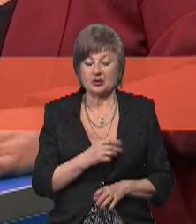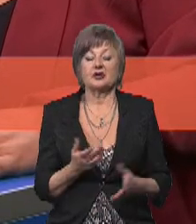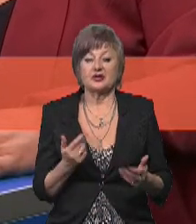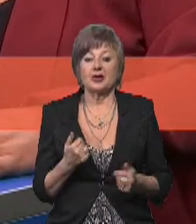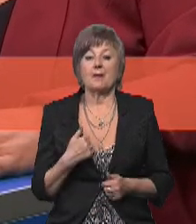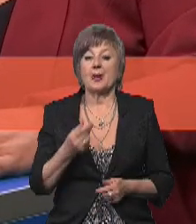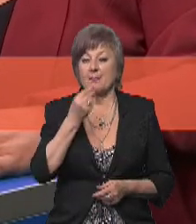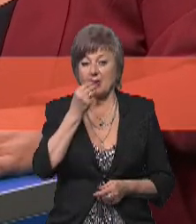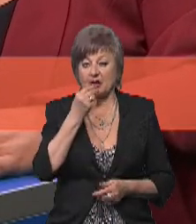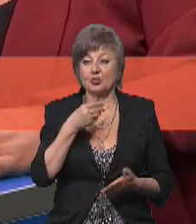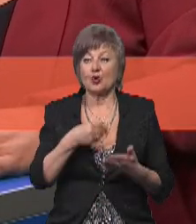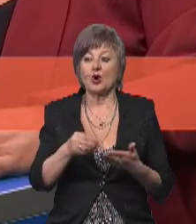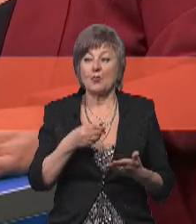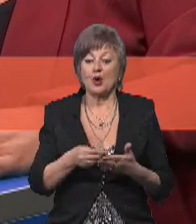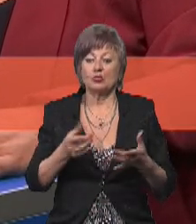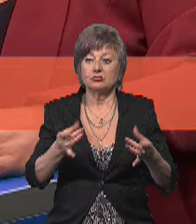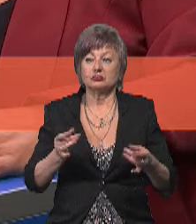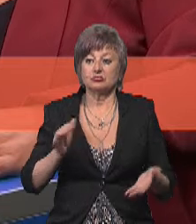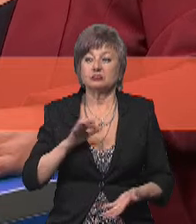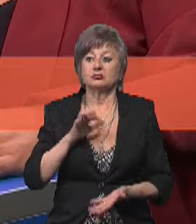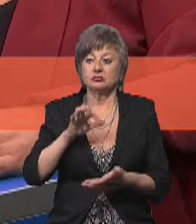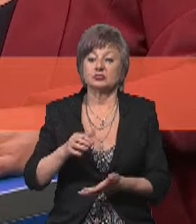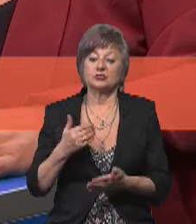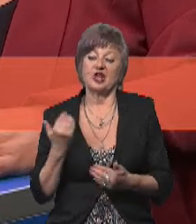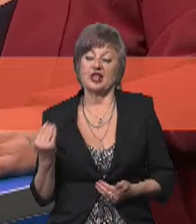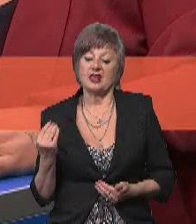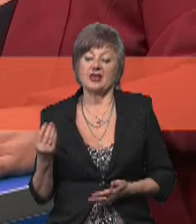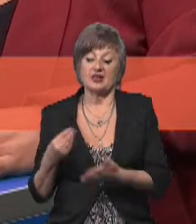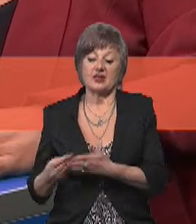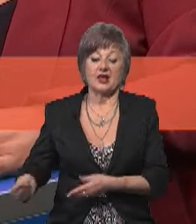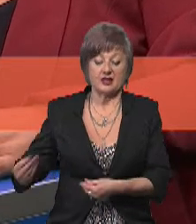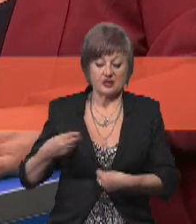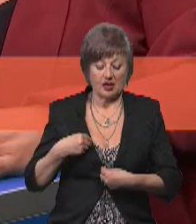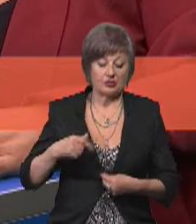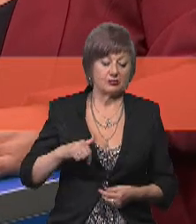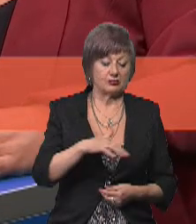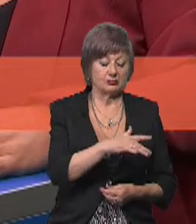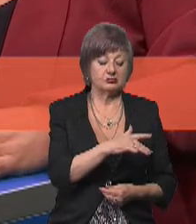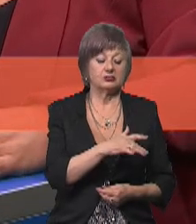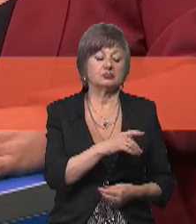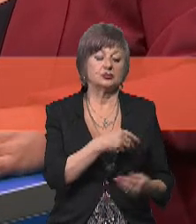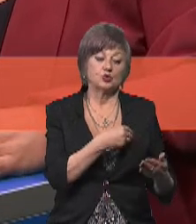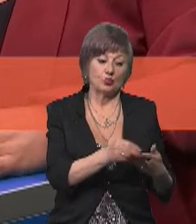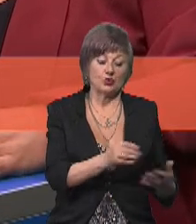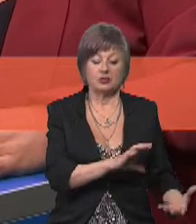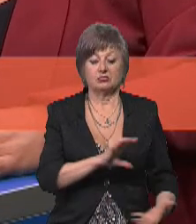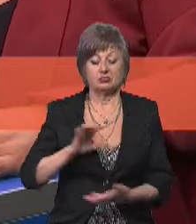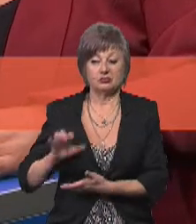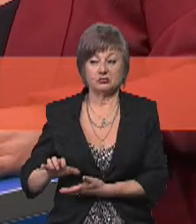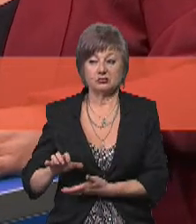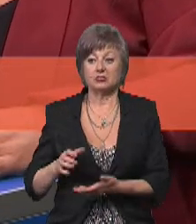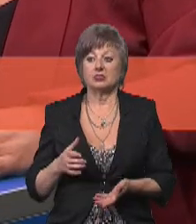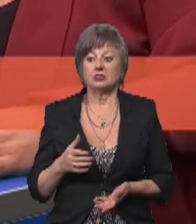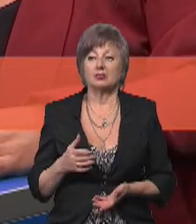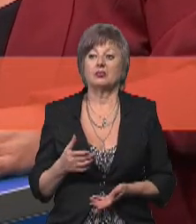продукти закупаємо, товари тільки за гроші підопічних, ті, які вони нам дають, і ті, які вони заказують, то, що в них нуждається. У